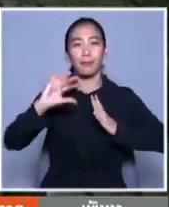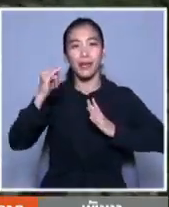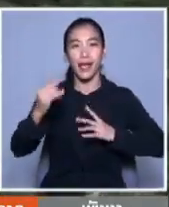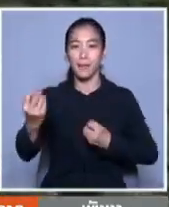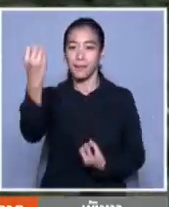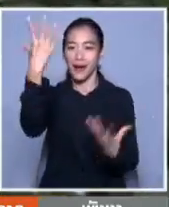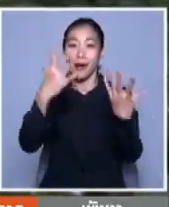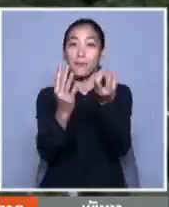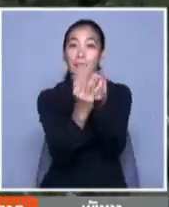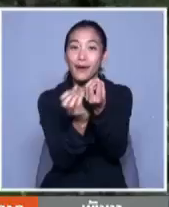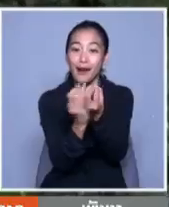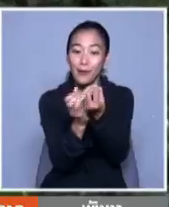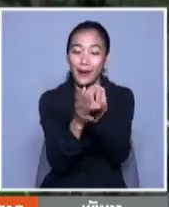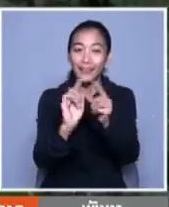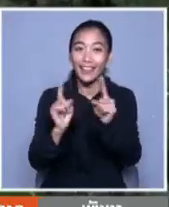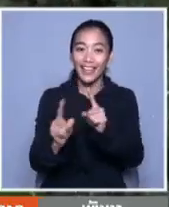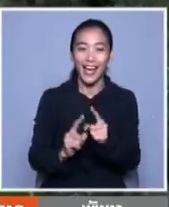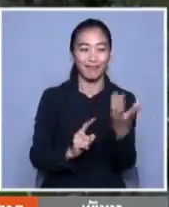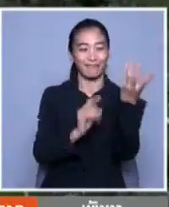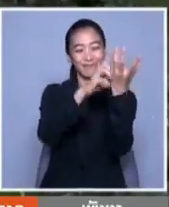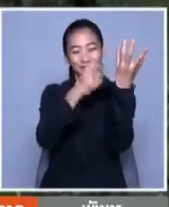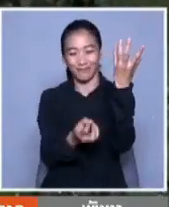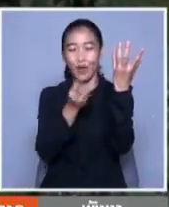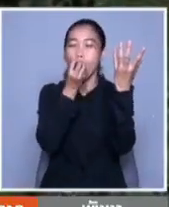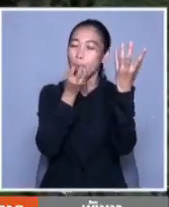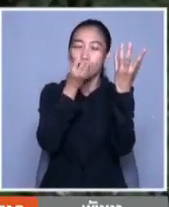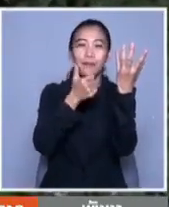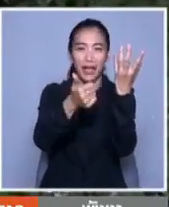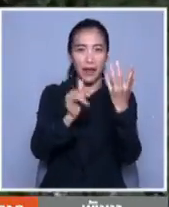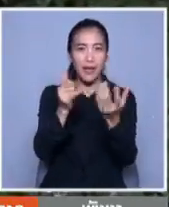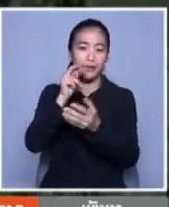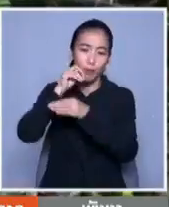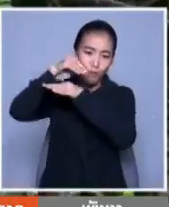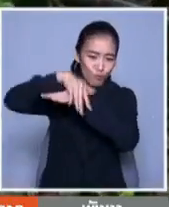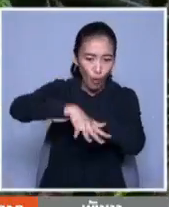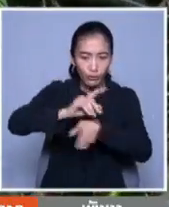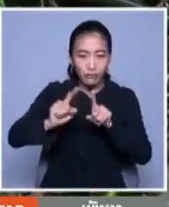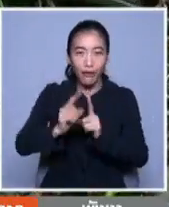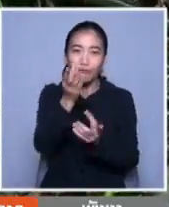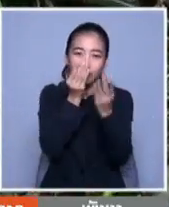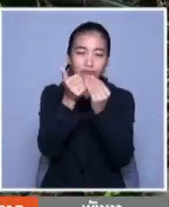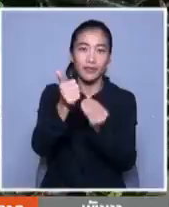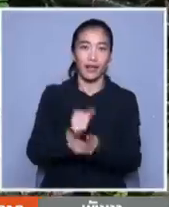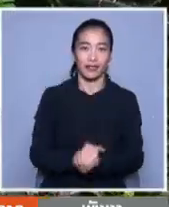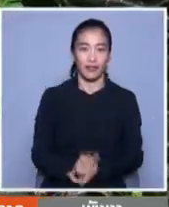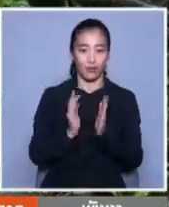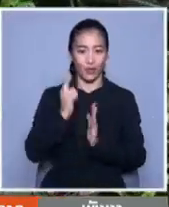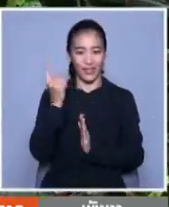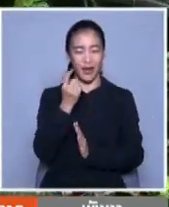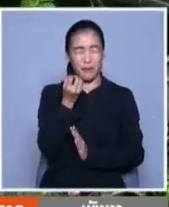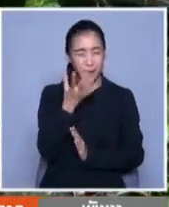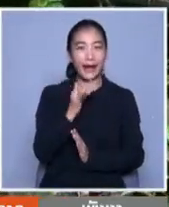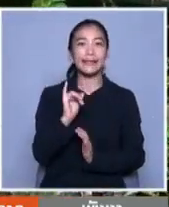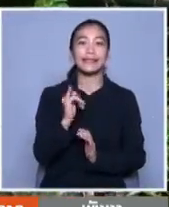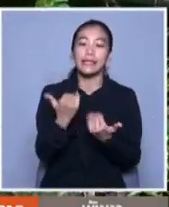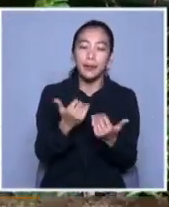สดๆเลยค่ะไปเล่นน้ำตกท่องเที่ยวศึกษาธรรมชาติส่วนใหญ่ตอนนี้รูปแบบของกลุ่มนักท่องเที่ยวนั้นก็มากันแบบครอบครัวค่ะ